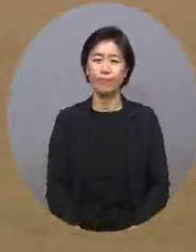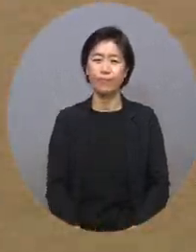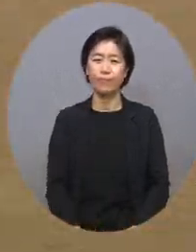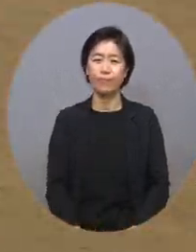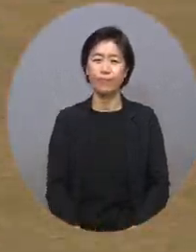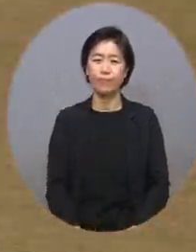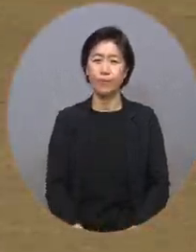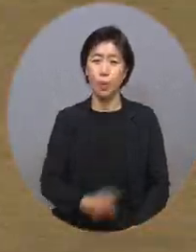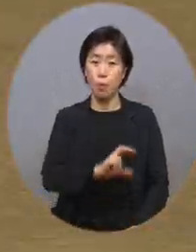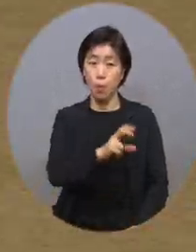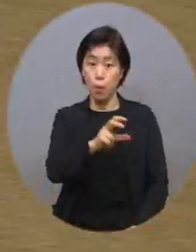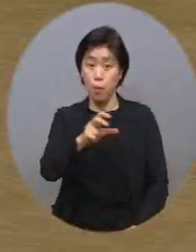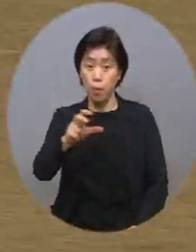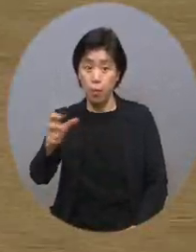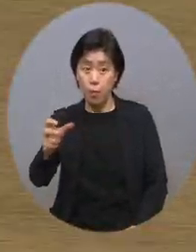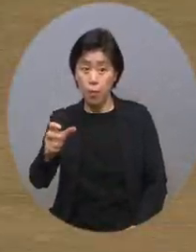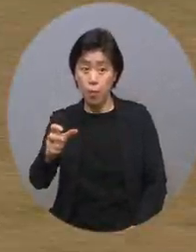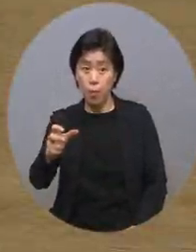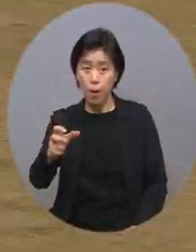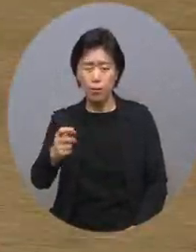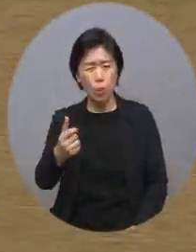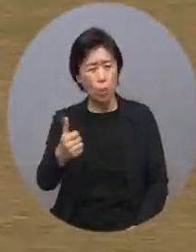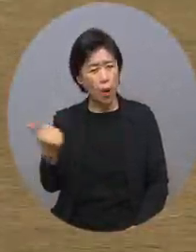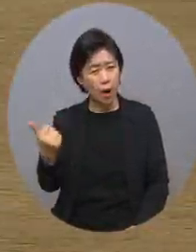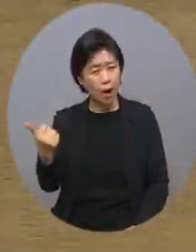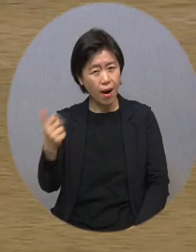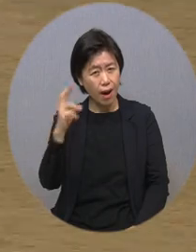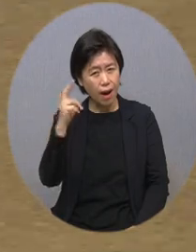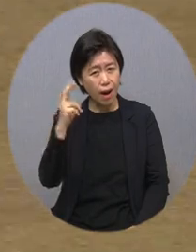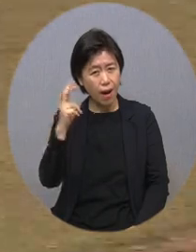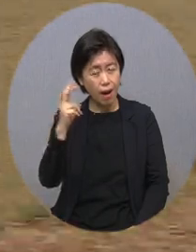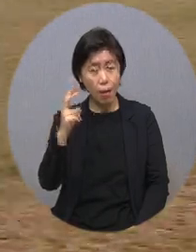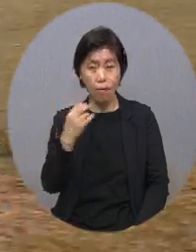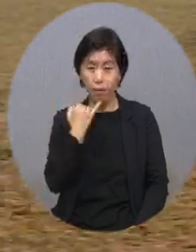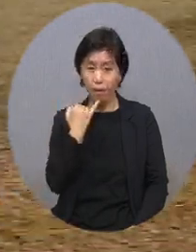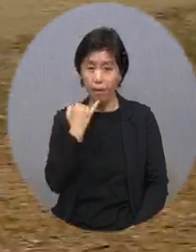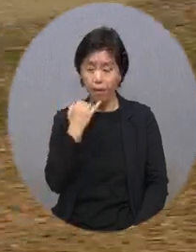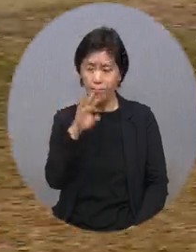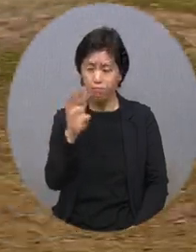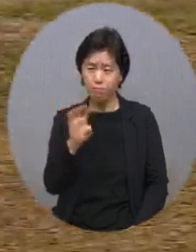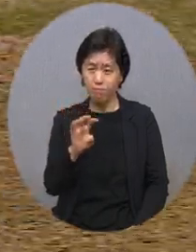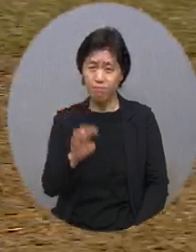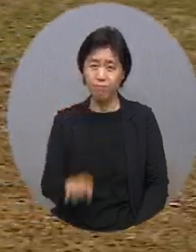우와! 예쁘지 않아? 오, 나이스 아웃! 내려오면 설마 이거 탄다고?